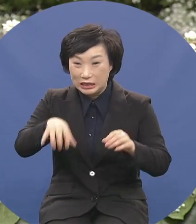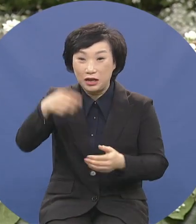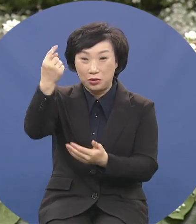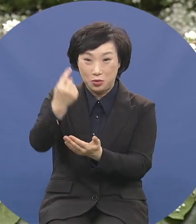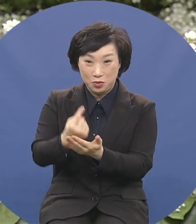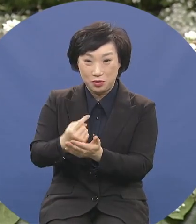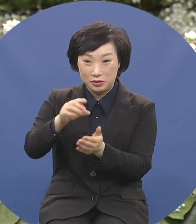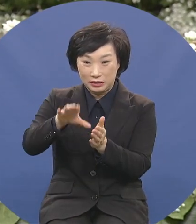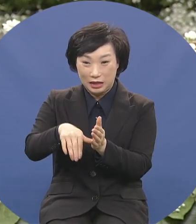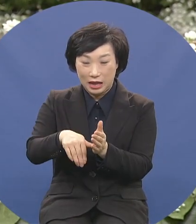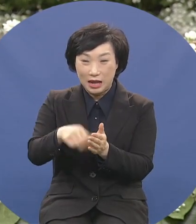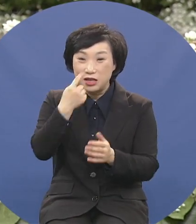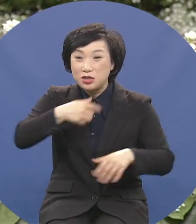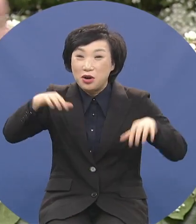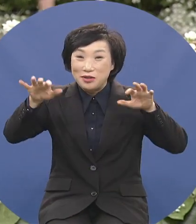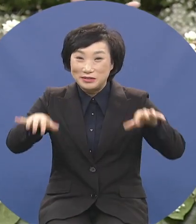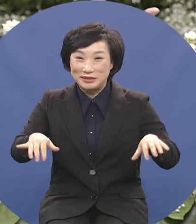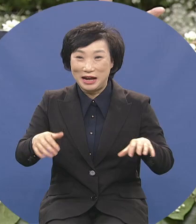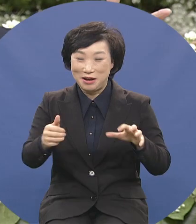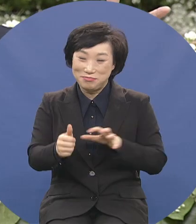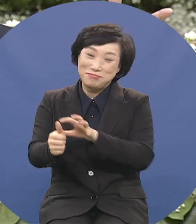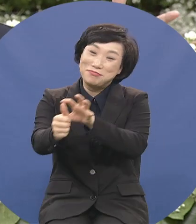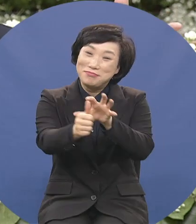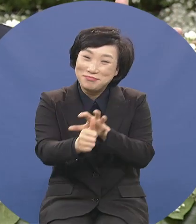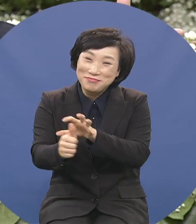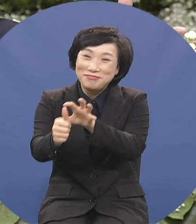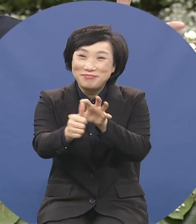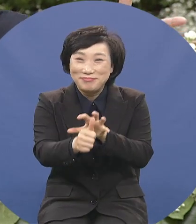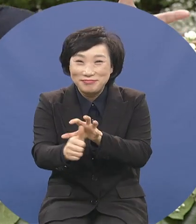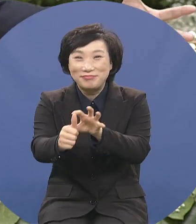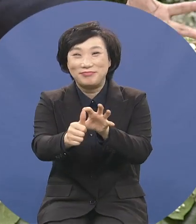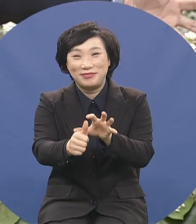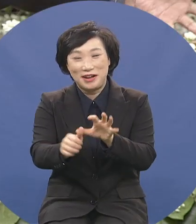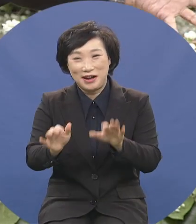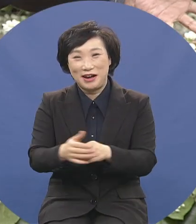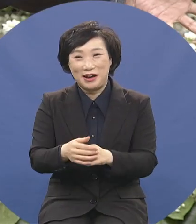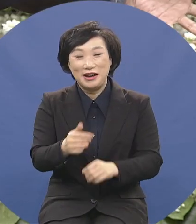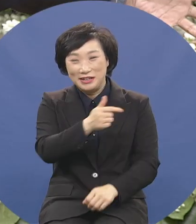때 천사들이 옹위하면서